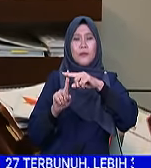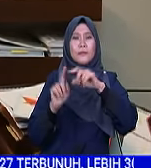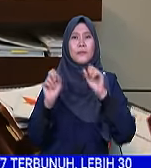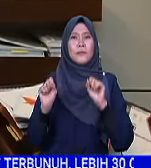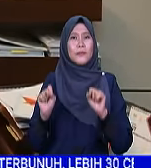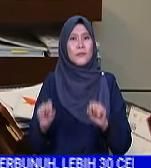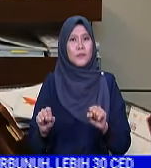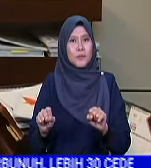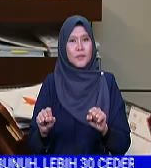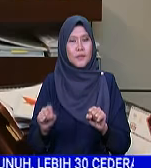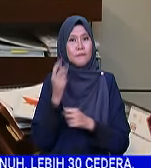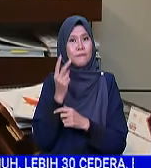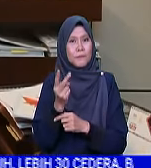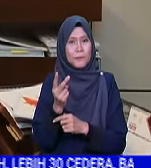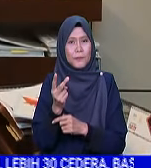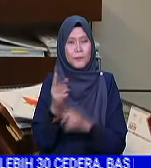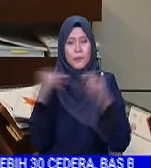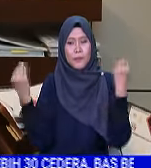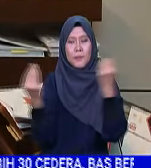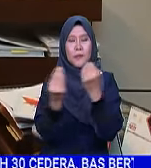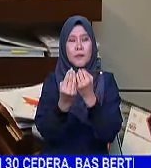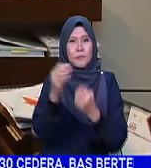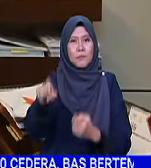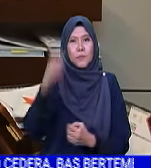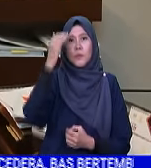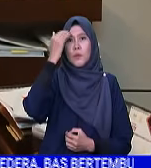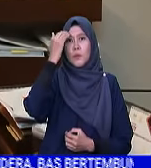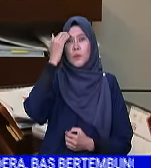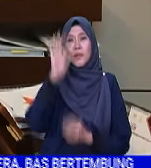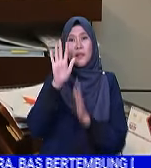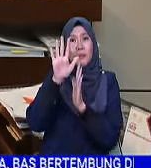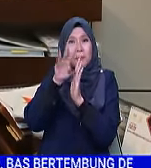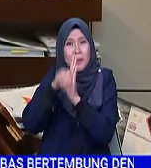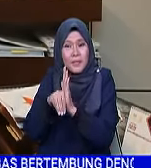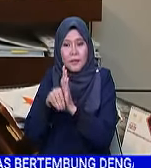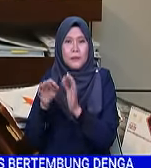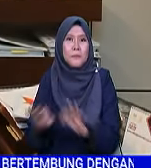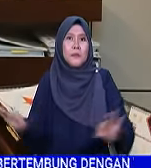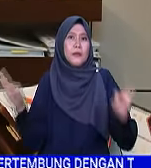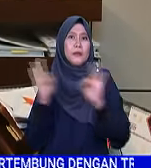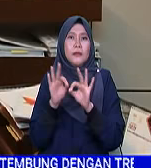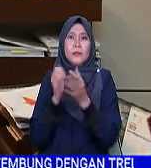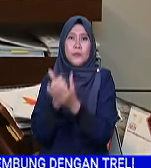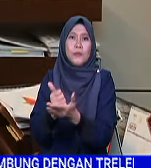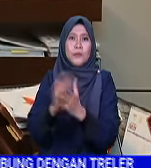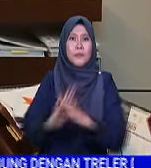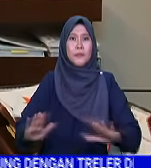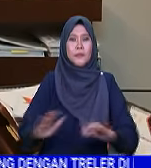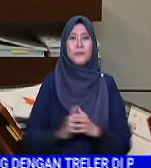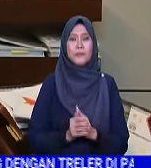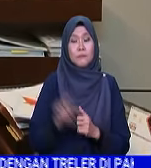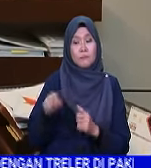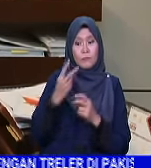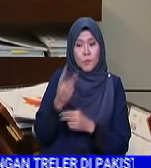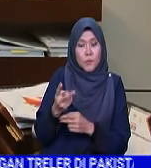kita lihat supaya masyarakat kita sedar bahawa 5 minit pertama adalah penting. Beliau berharap tindakan